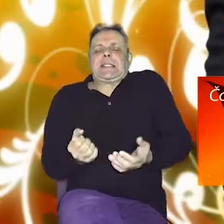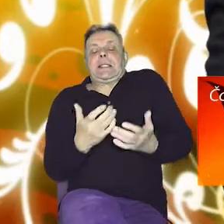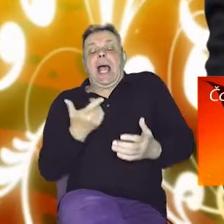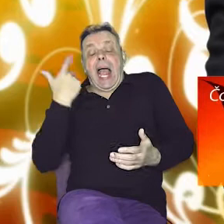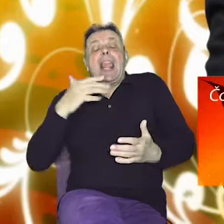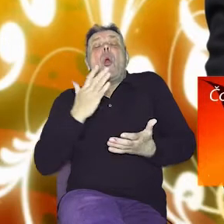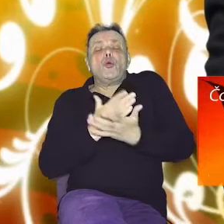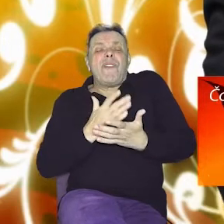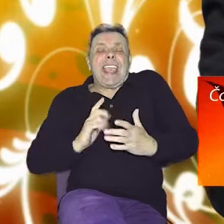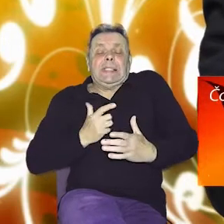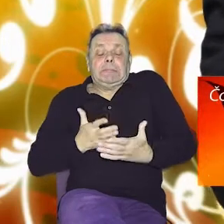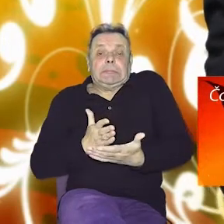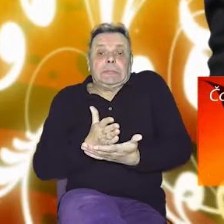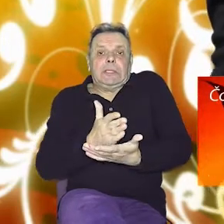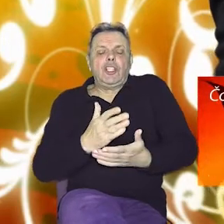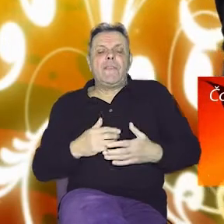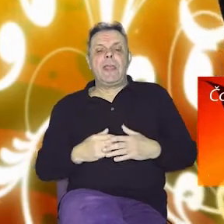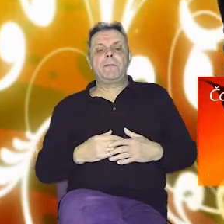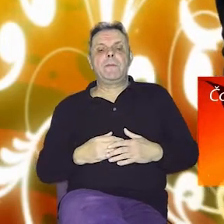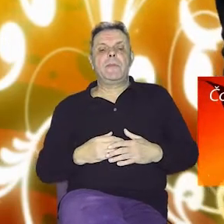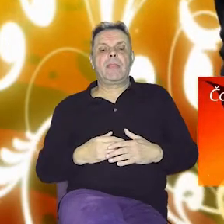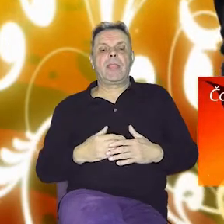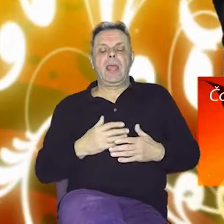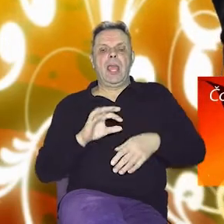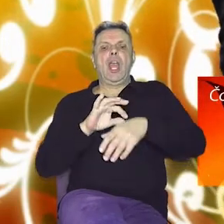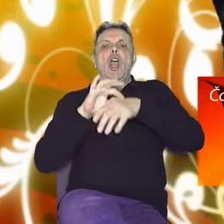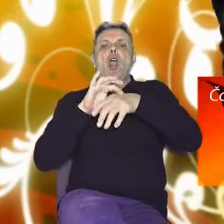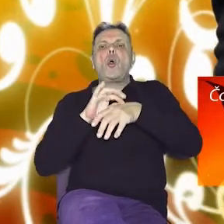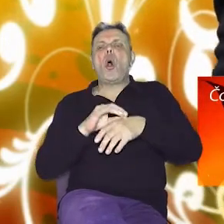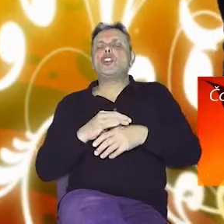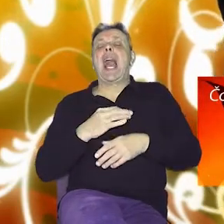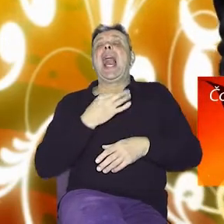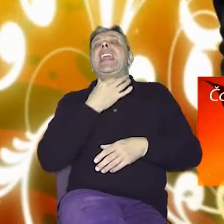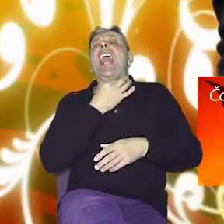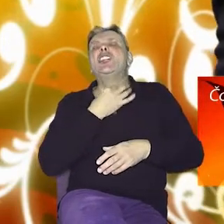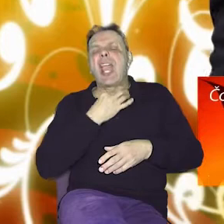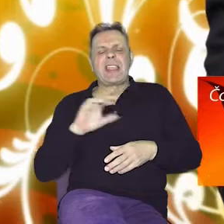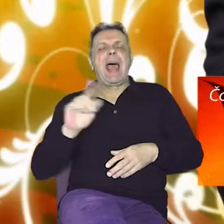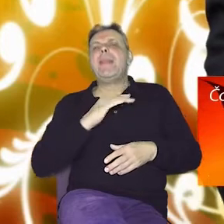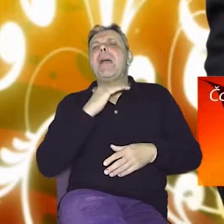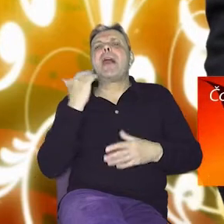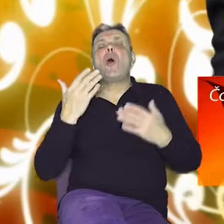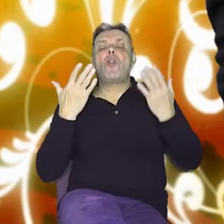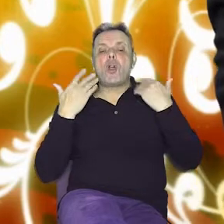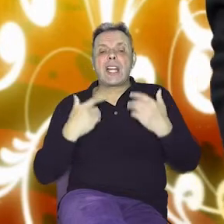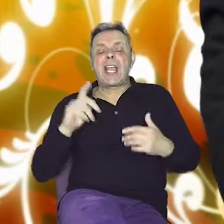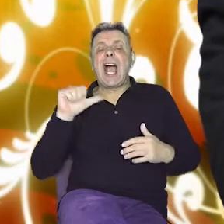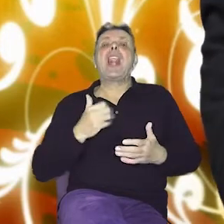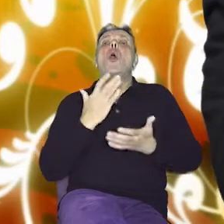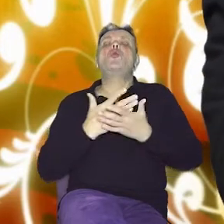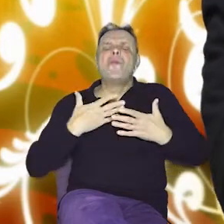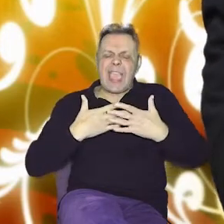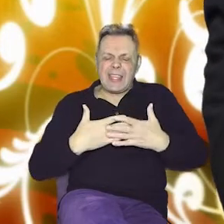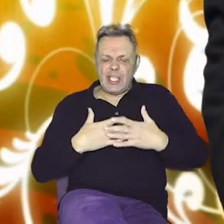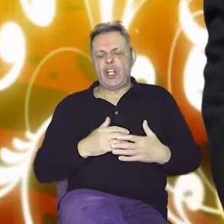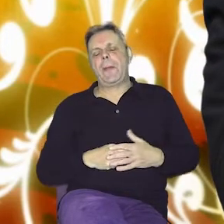ali još uvijek preživljava. Ta koža je gladna, žedna, nema dovoljno zraka, ali još uvijek